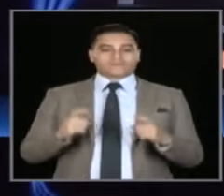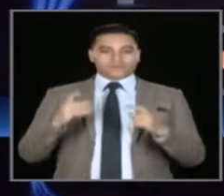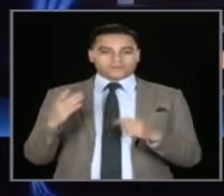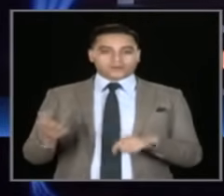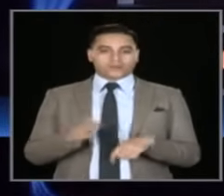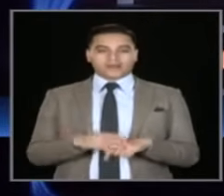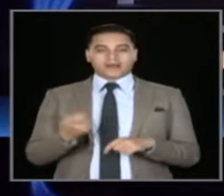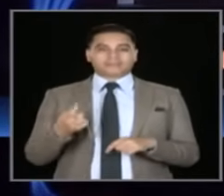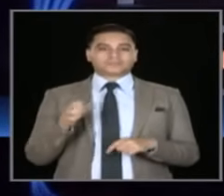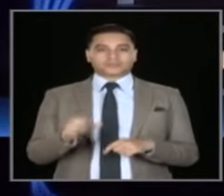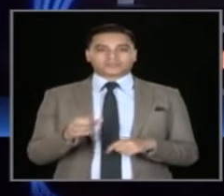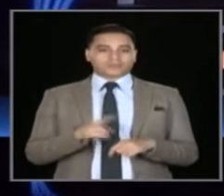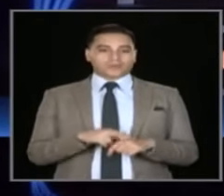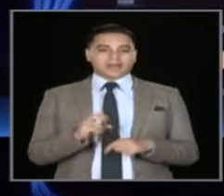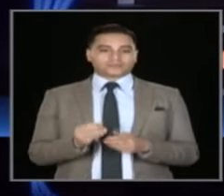فالنسيا